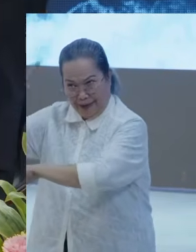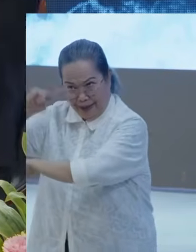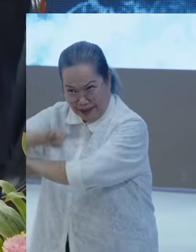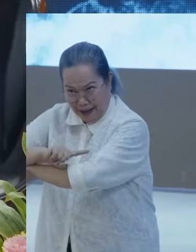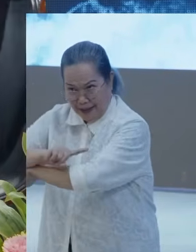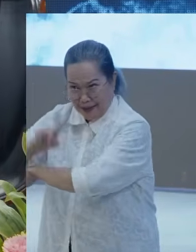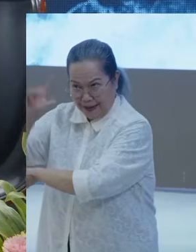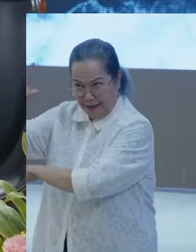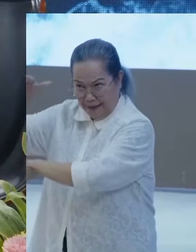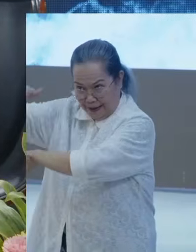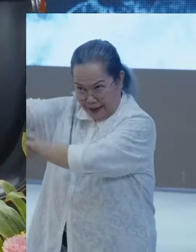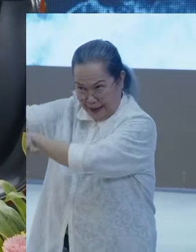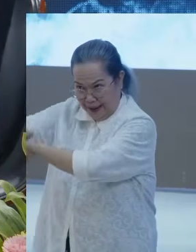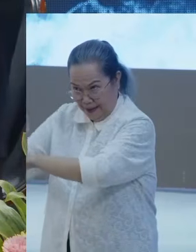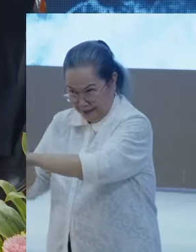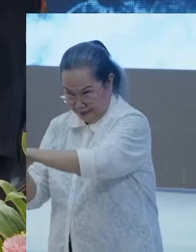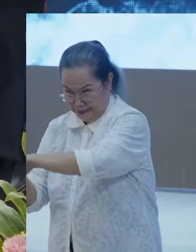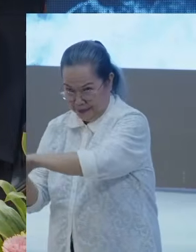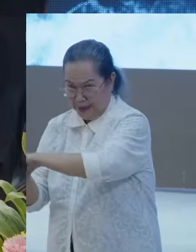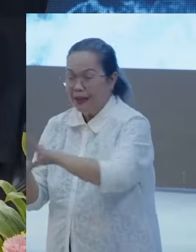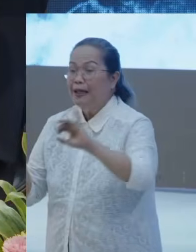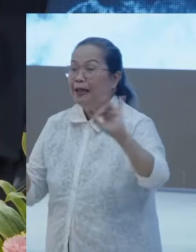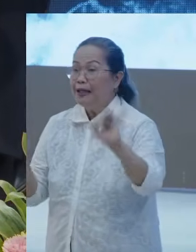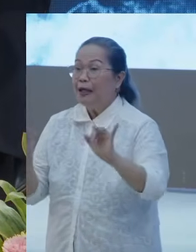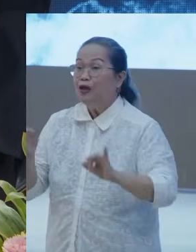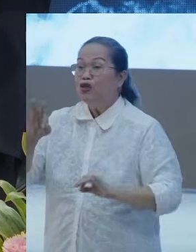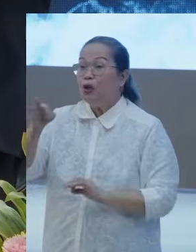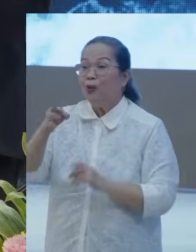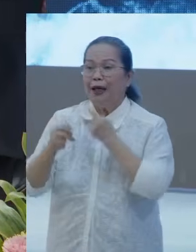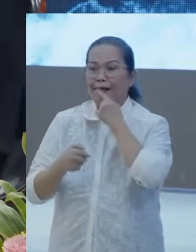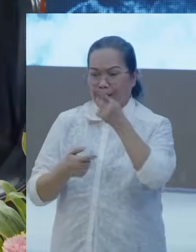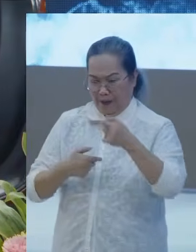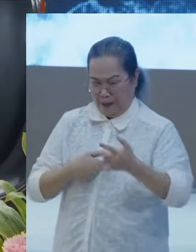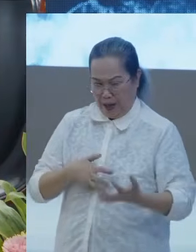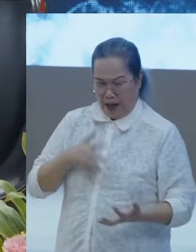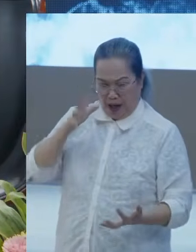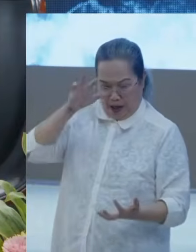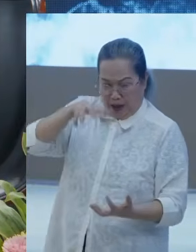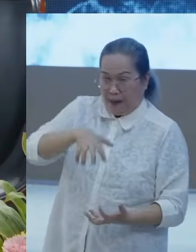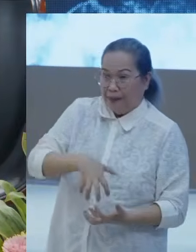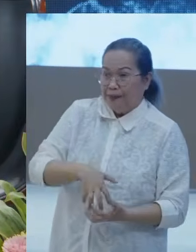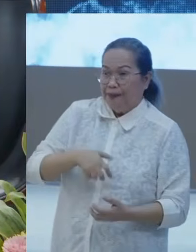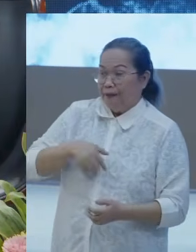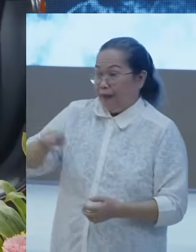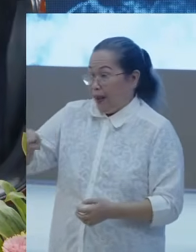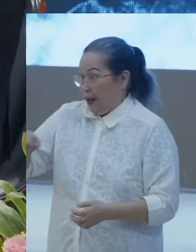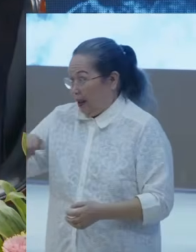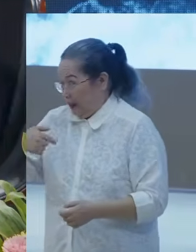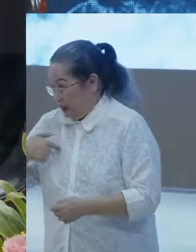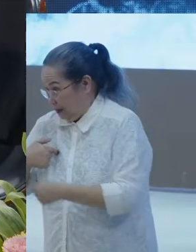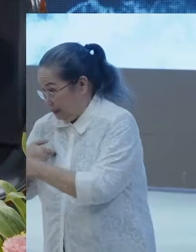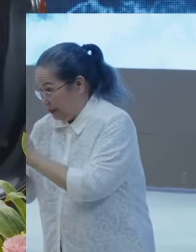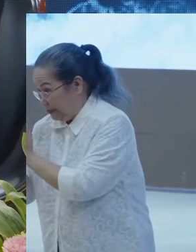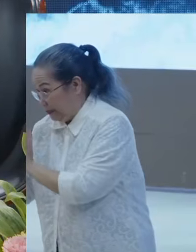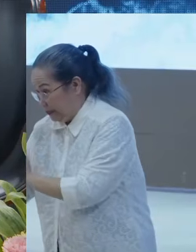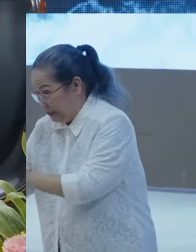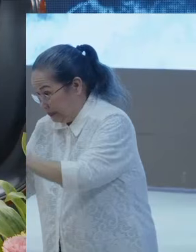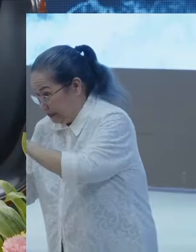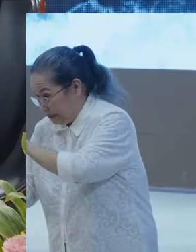Jonah, ilalamunin din ako ng lupa. Pero kung paano siya iniluwal at nabuhay na maguli,